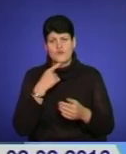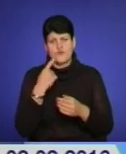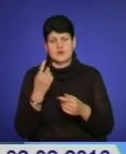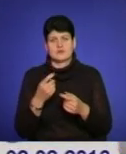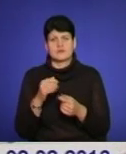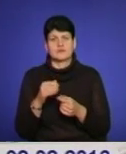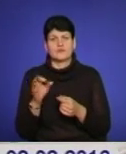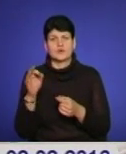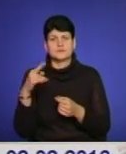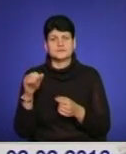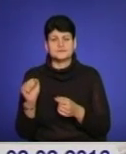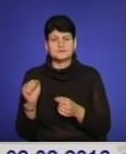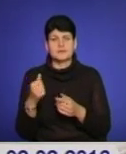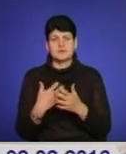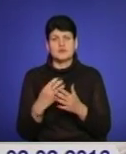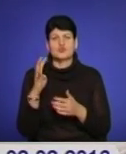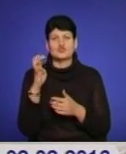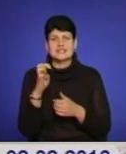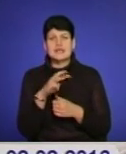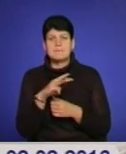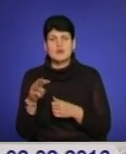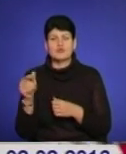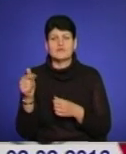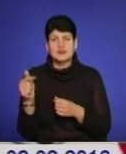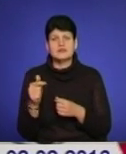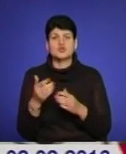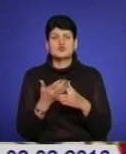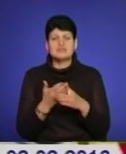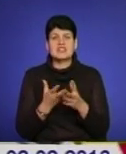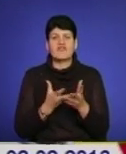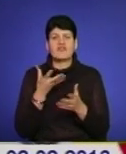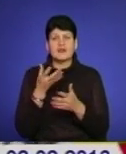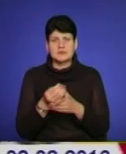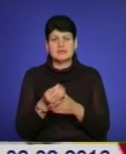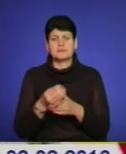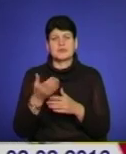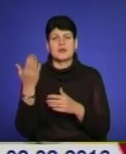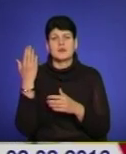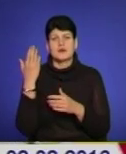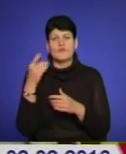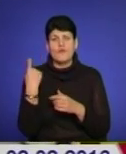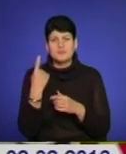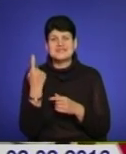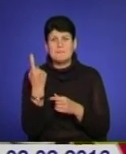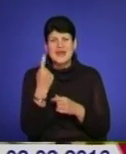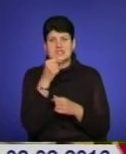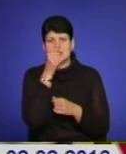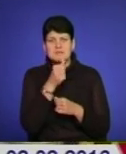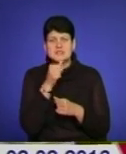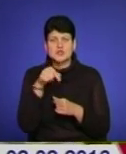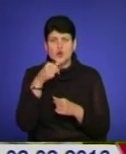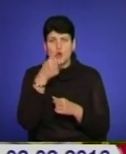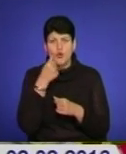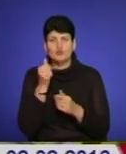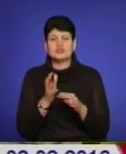адміністрації. Близько 400 мільйонів гривень субсидій виплатили в області лише за перший місяць цього року. За нарахуванням